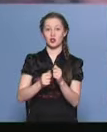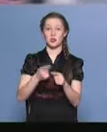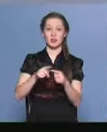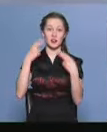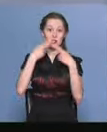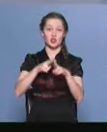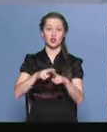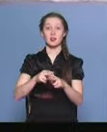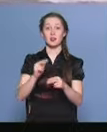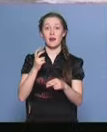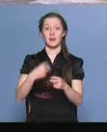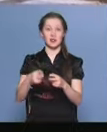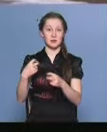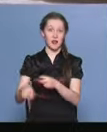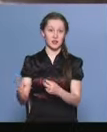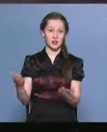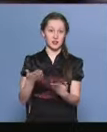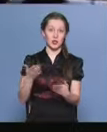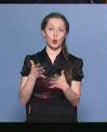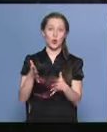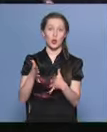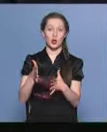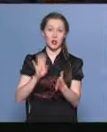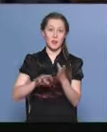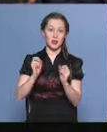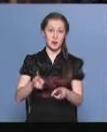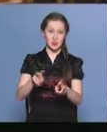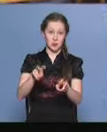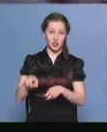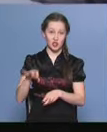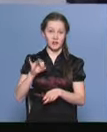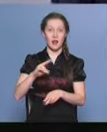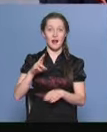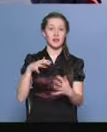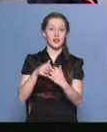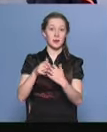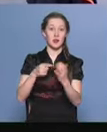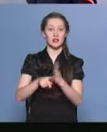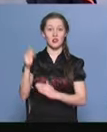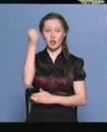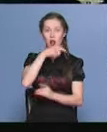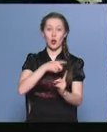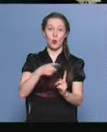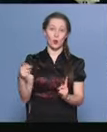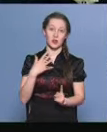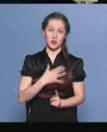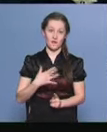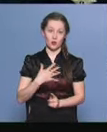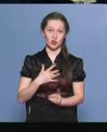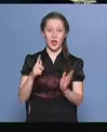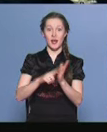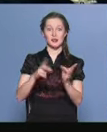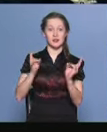техническими неисправностями, которые угрожают безопасности пассажиров. Статистика ДТП с начала года в Ижевске тревожна. 7